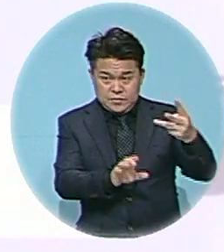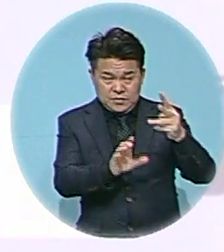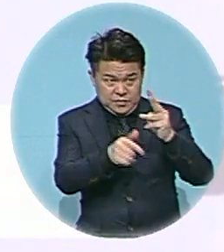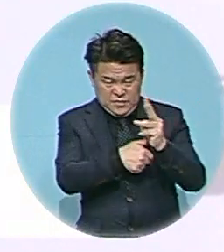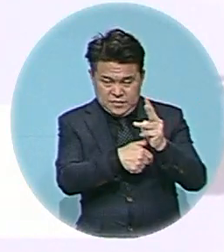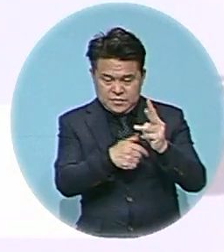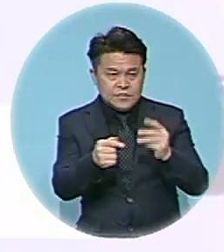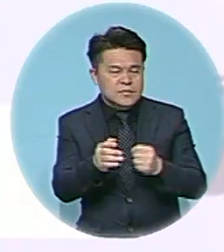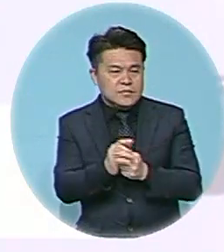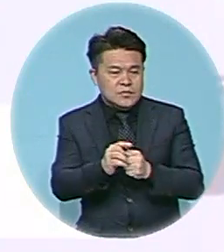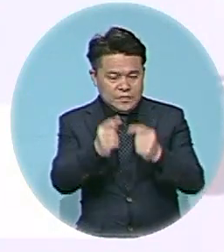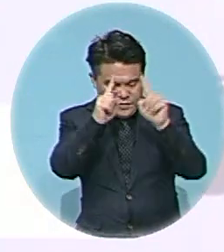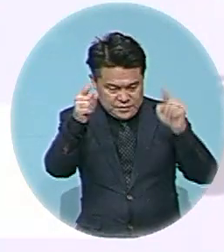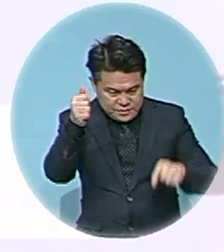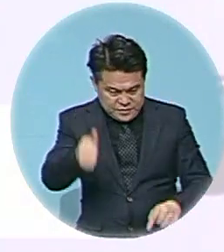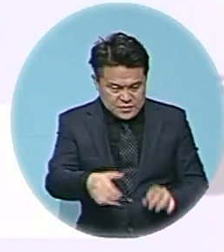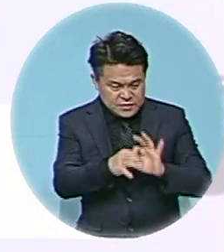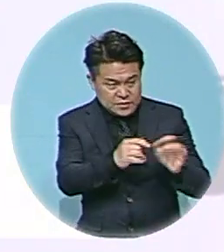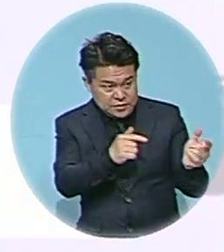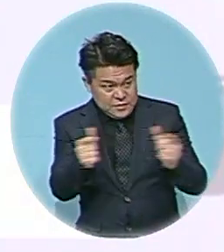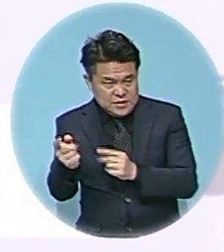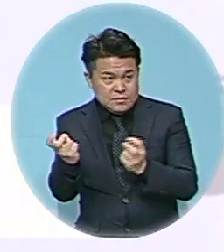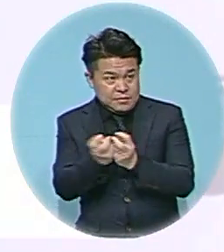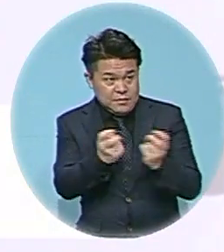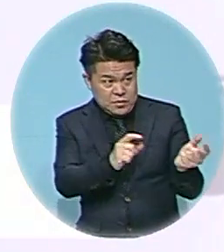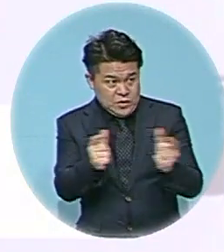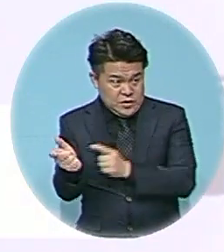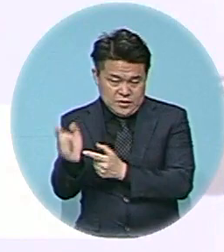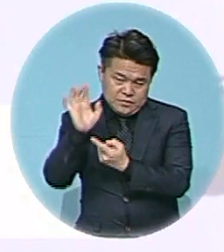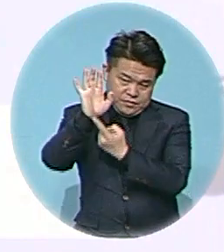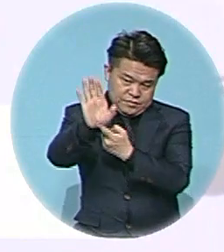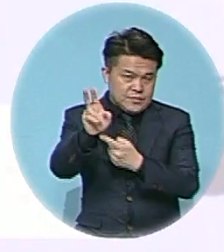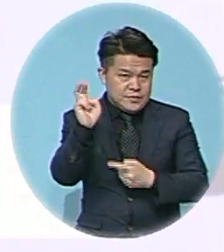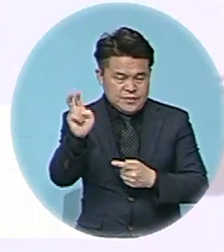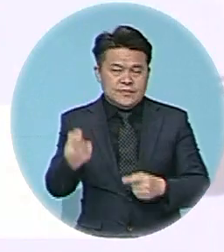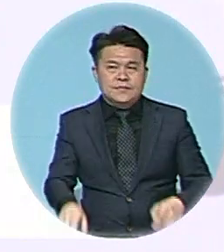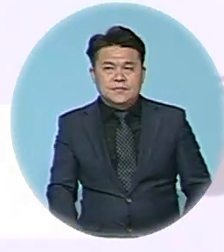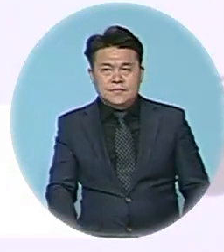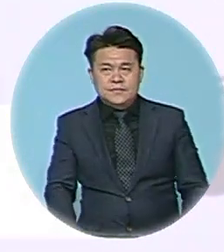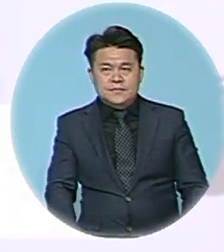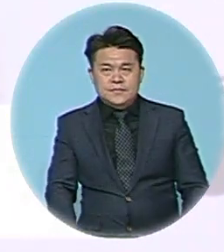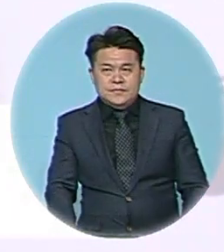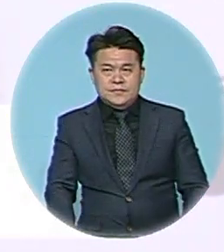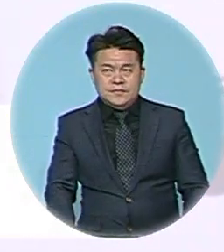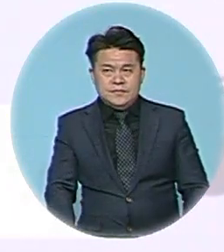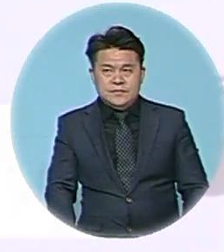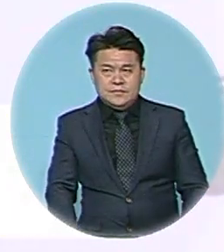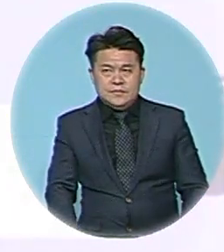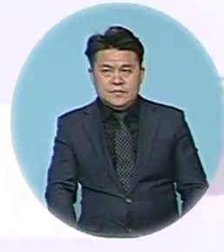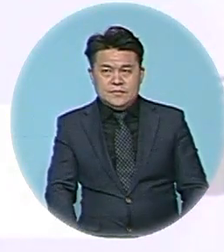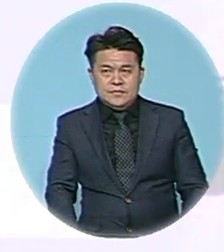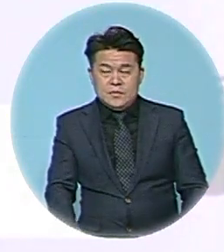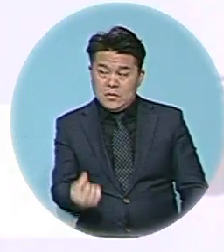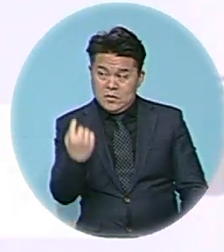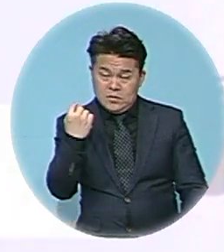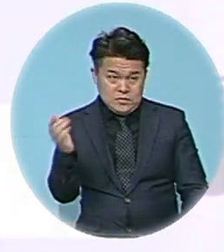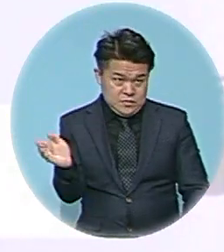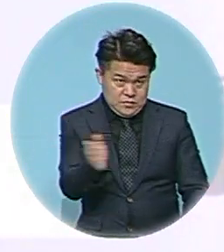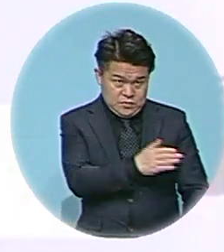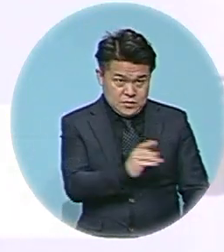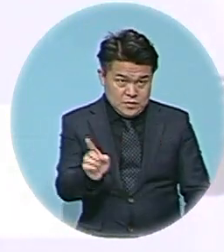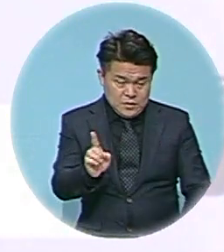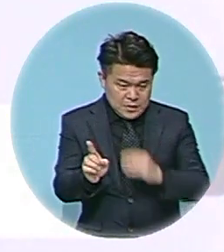대학 총장들의 이 관련 대책 방안에 대한 브리핑이 진행될 예정입니다. 어제부터